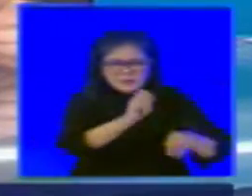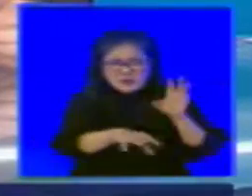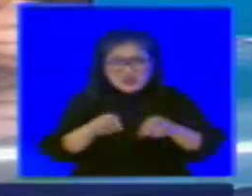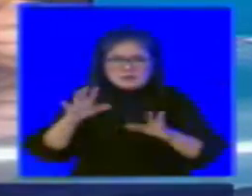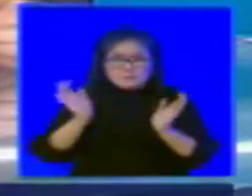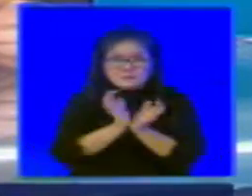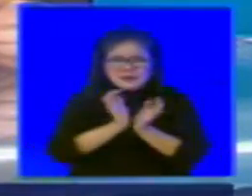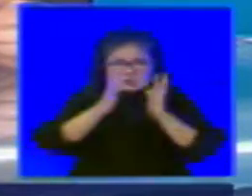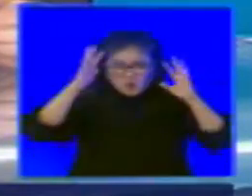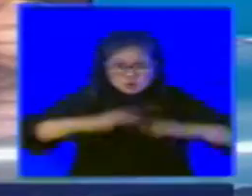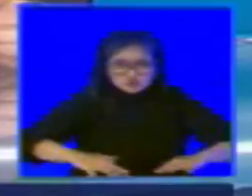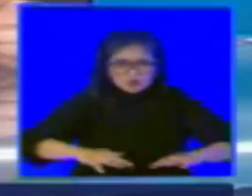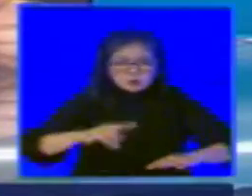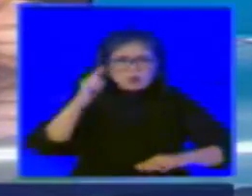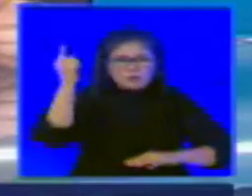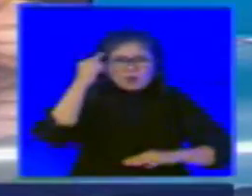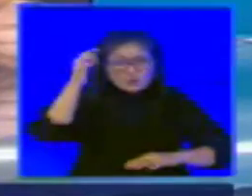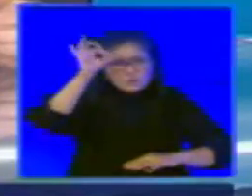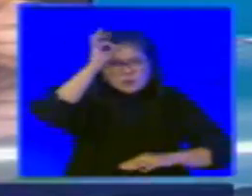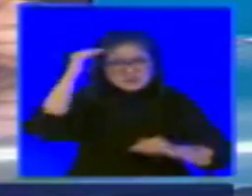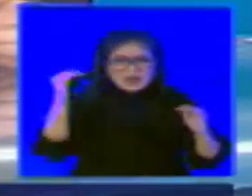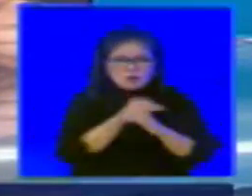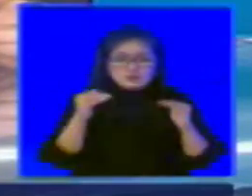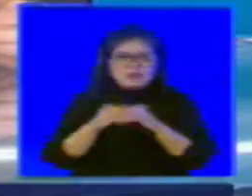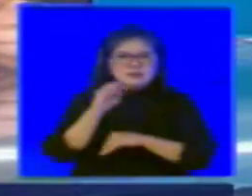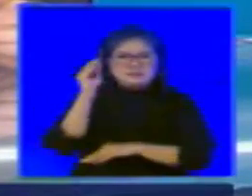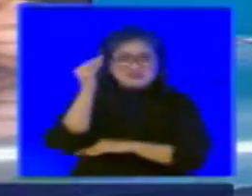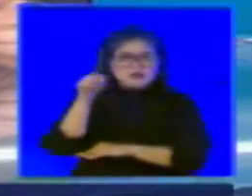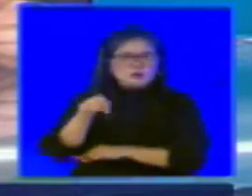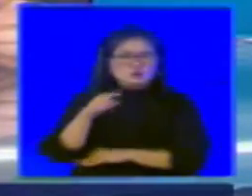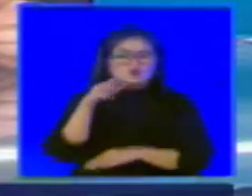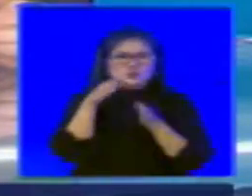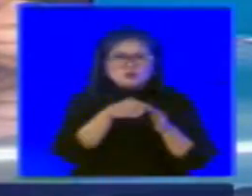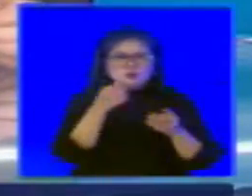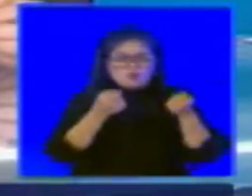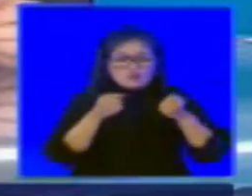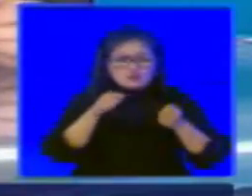Polres Jember mengalihkan arus lalu lintas khususnya mobil ke arah Kelurahan Gebang.